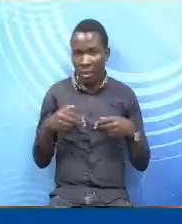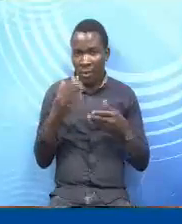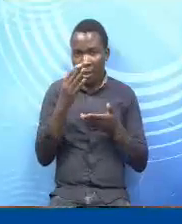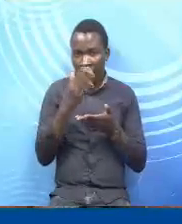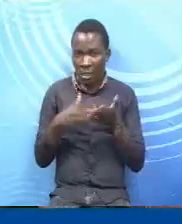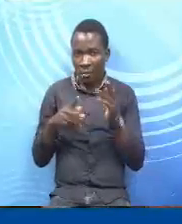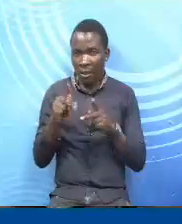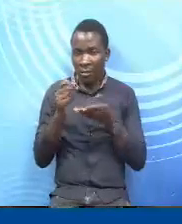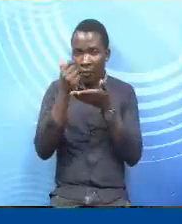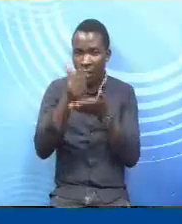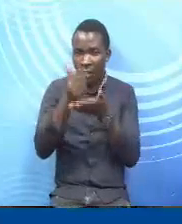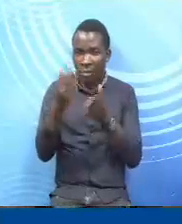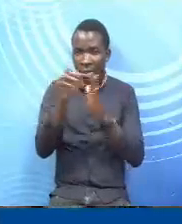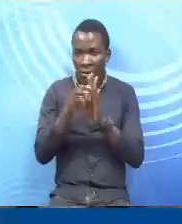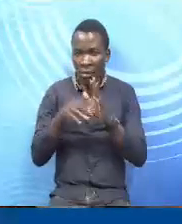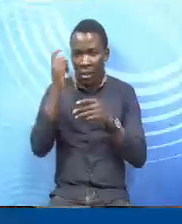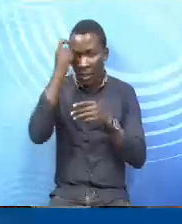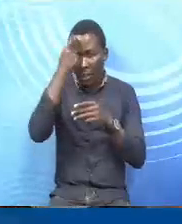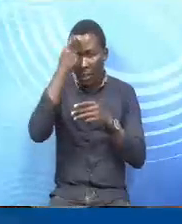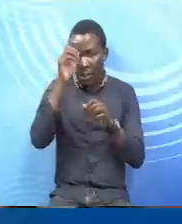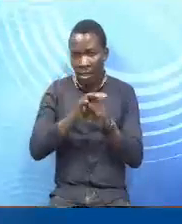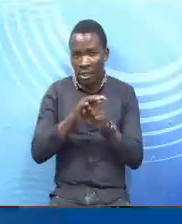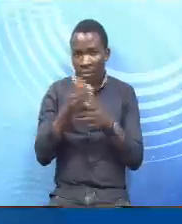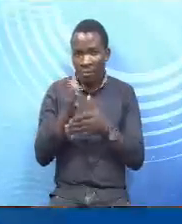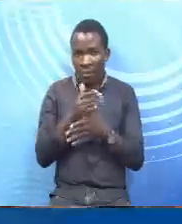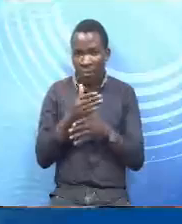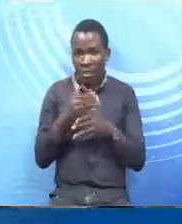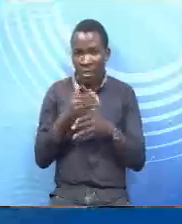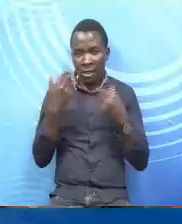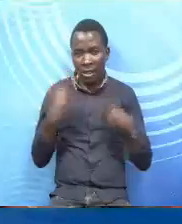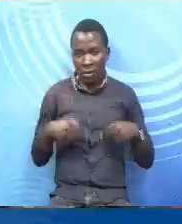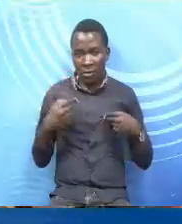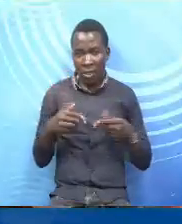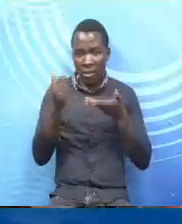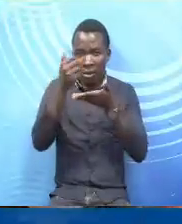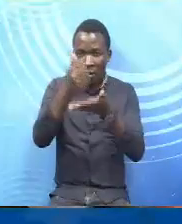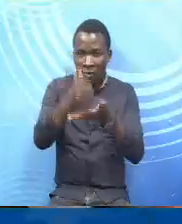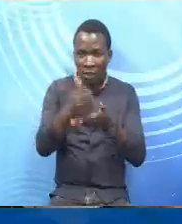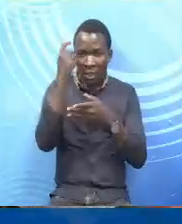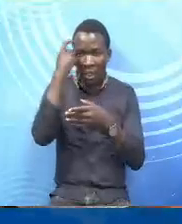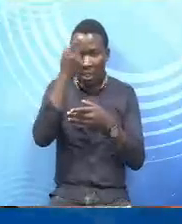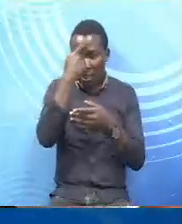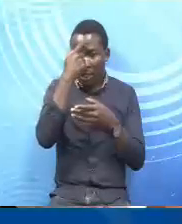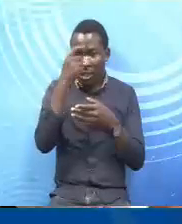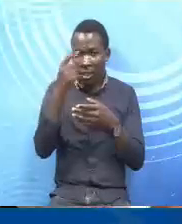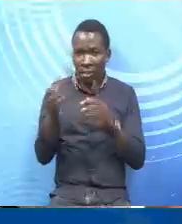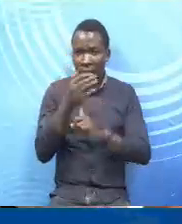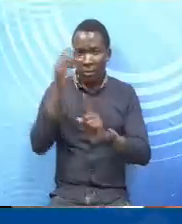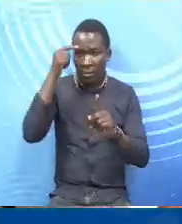bafasha gahunda ya leta cyane cyane muri minisiteri y'ubuzima bafasha leta kugira ngo yese